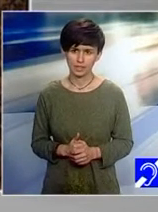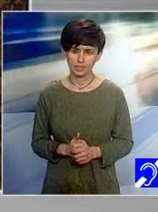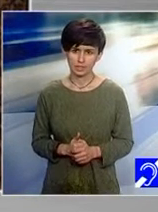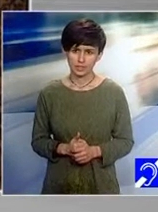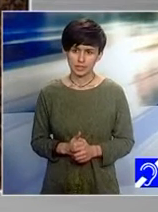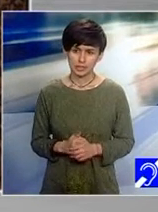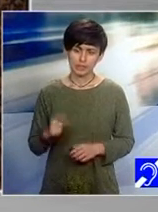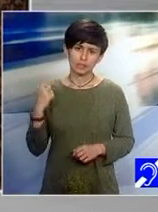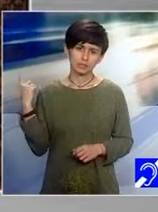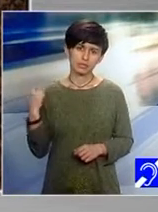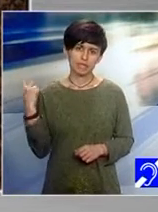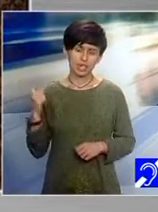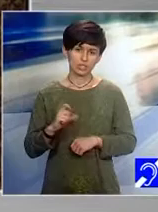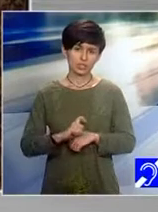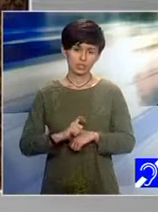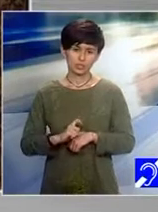foarte